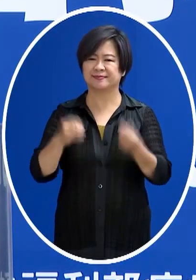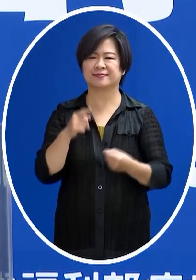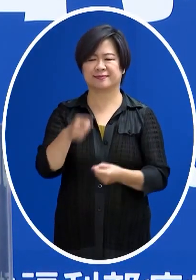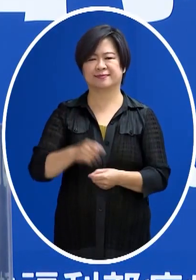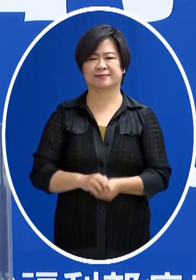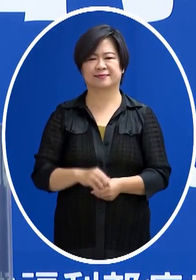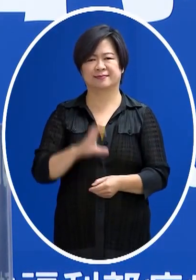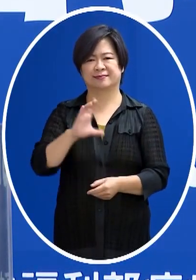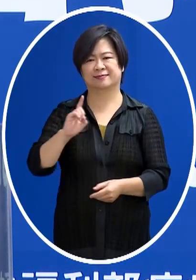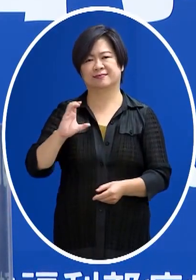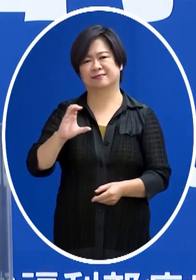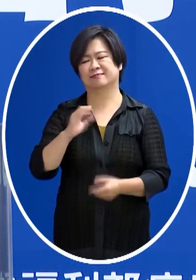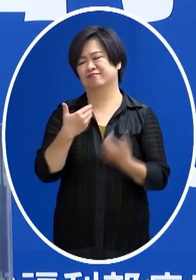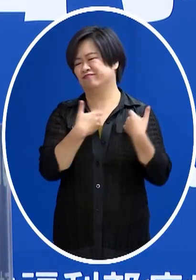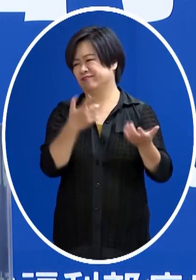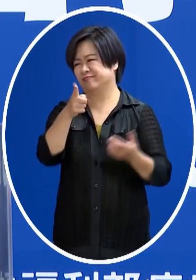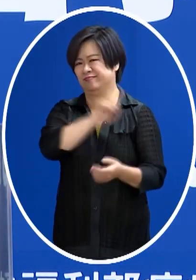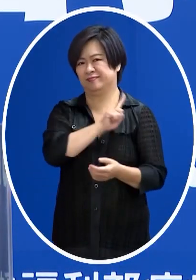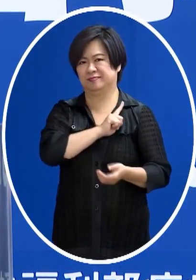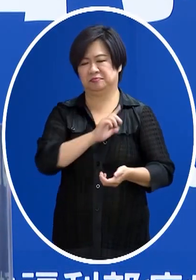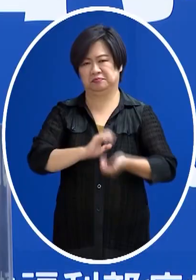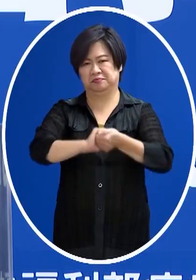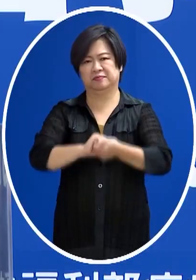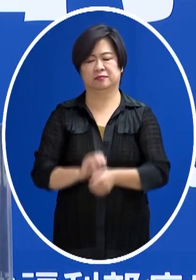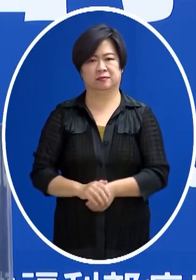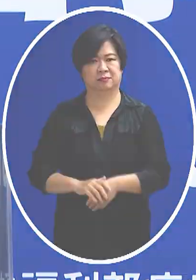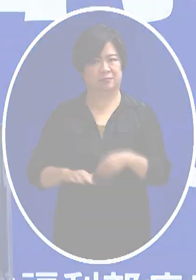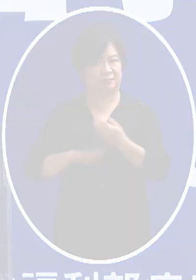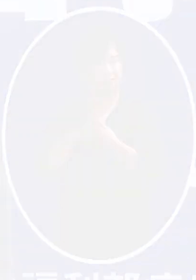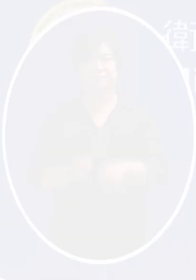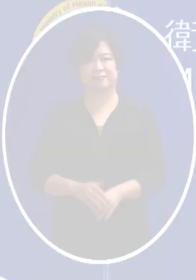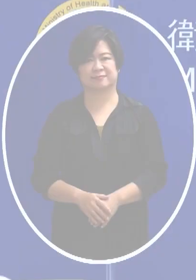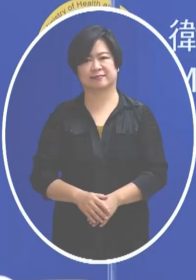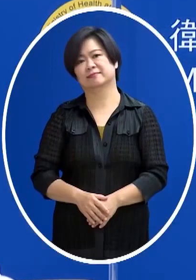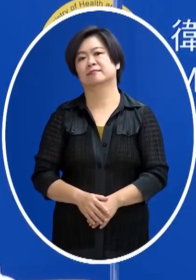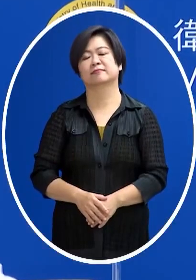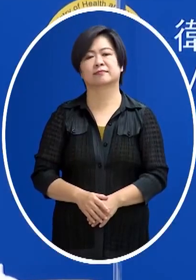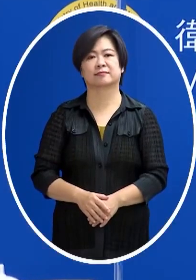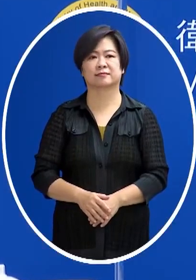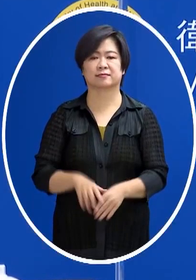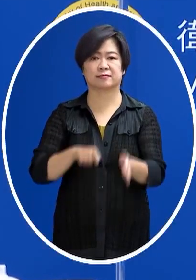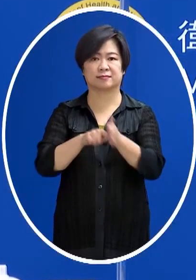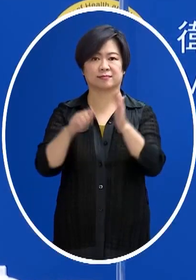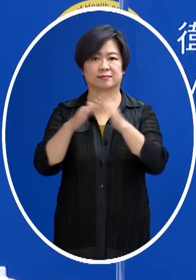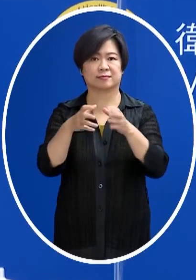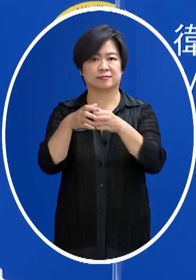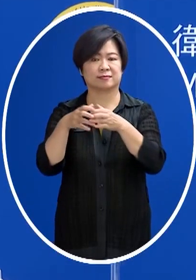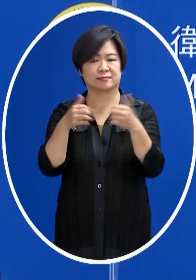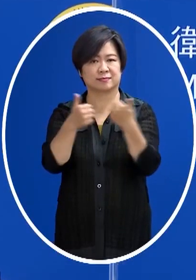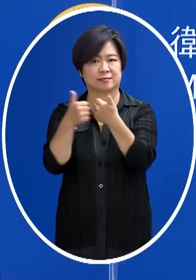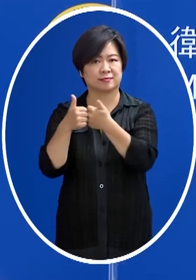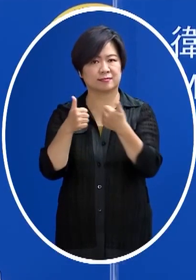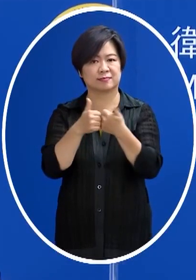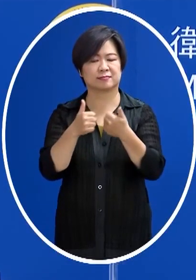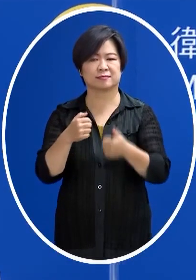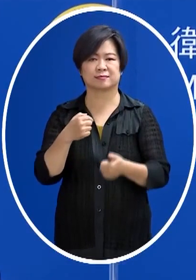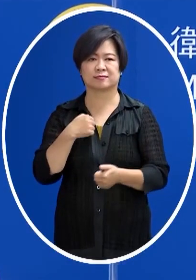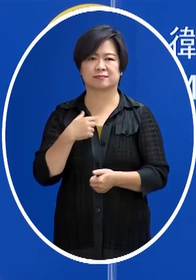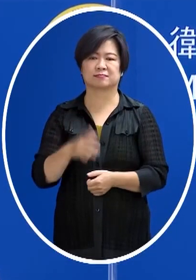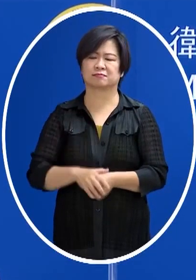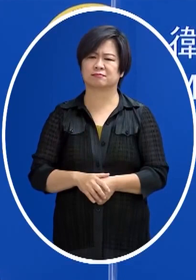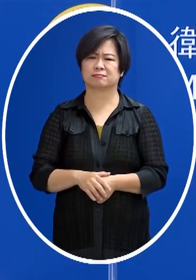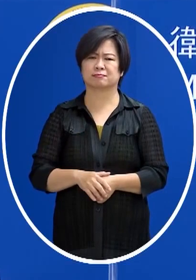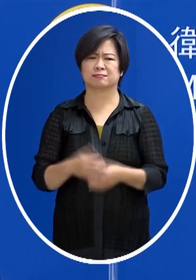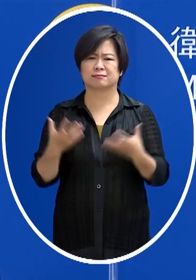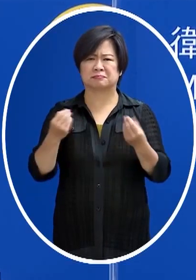自行决定哈，这样子。我绝大部分都是可以形成共识。 专家小组的会议我很渐渐就说过，从来不是一言堂